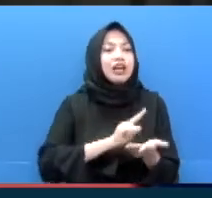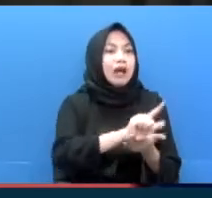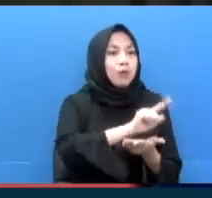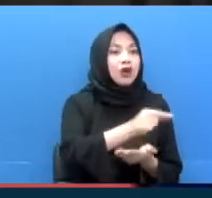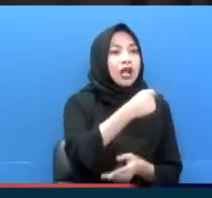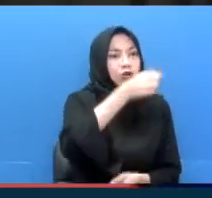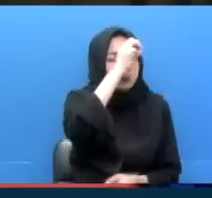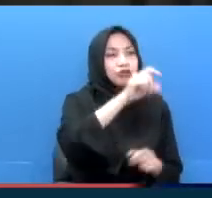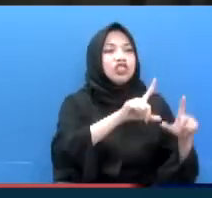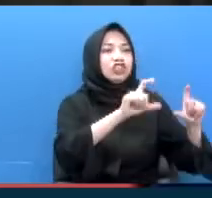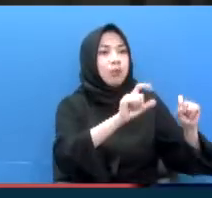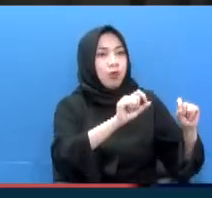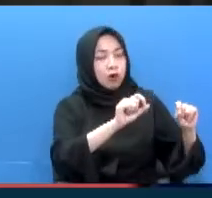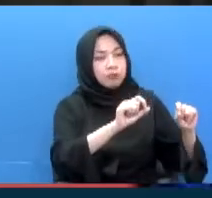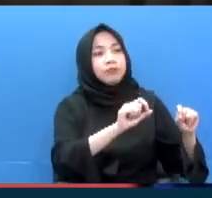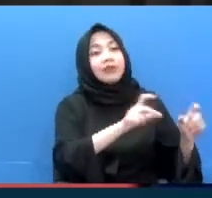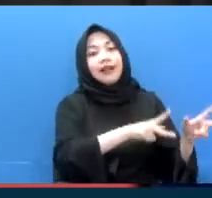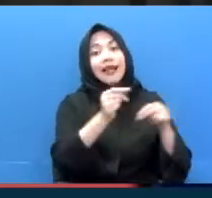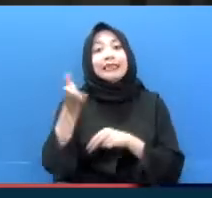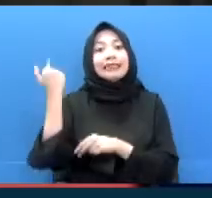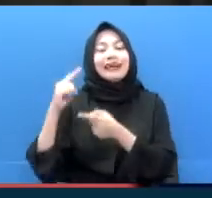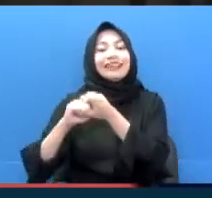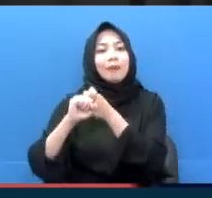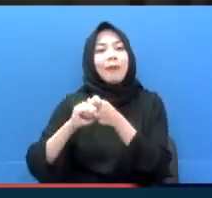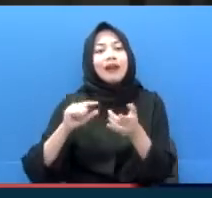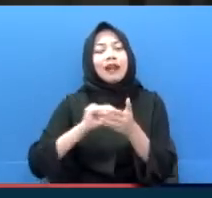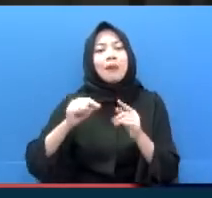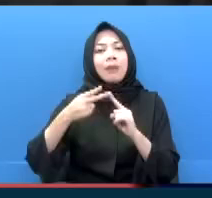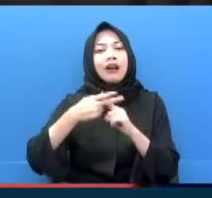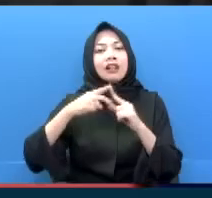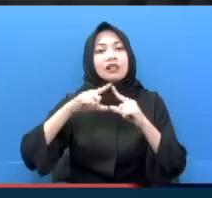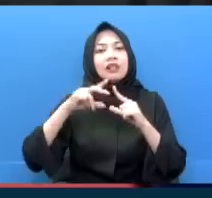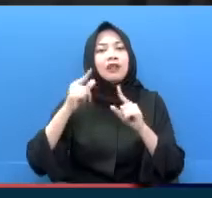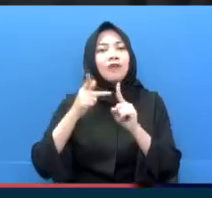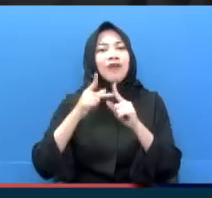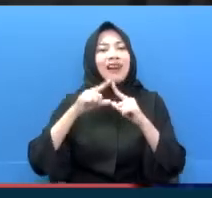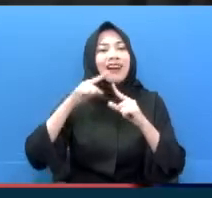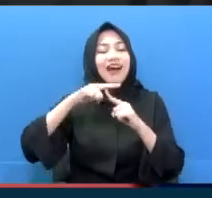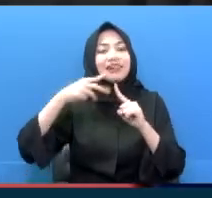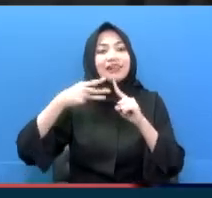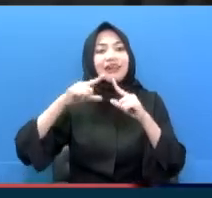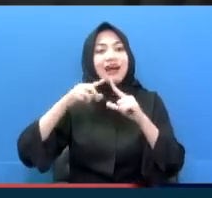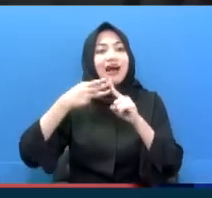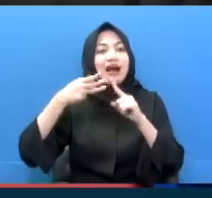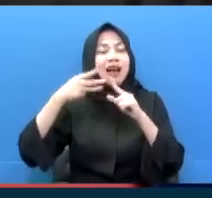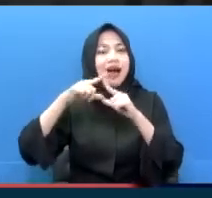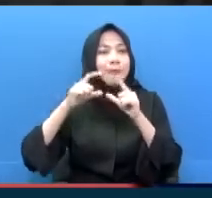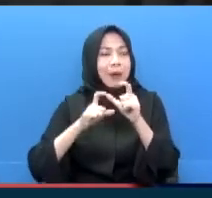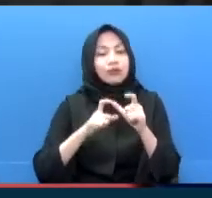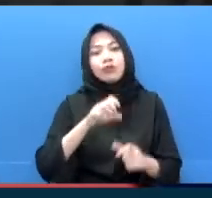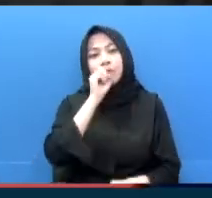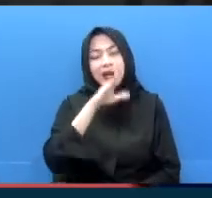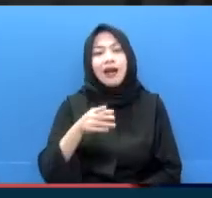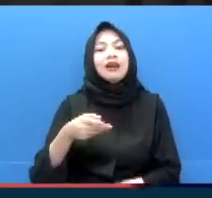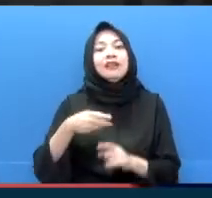kota tadi salah satu rekan Anda farad Abbas eh kuasa hukum dari sakat Tatal juga menyampaikan terkait dengan rekayasa